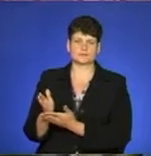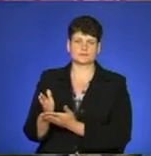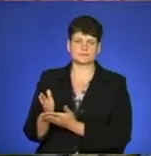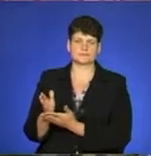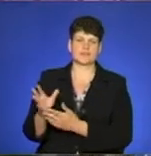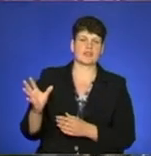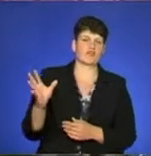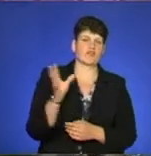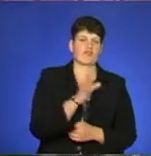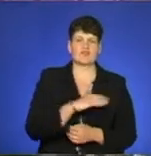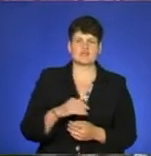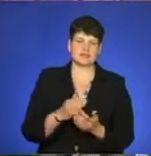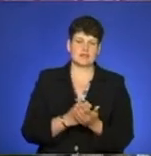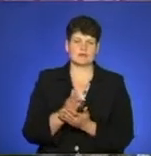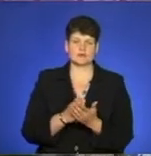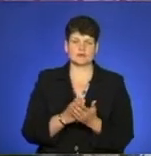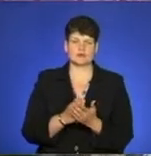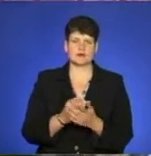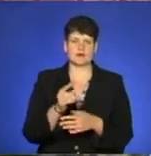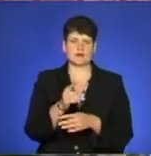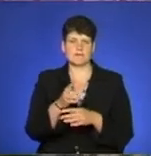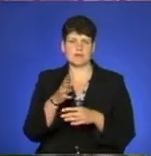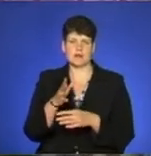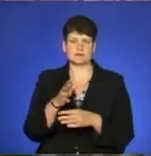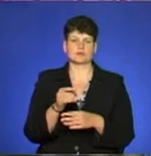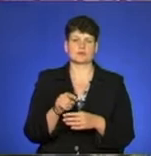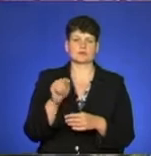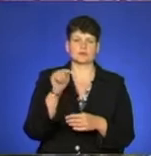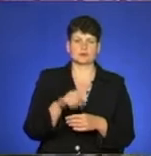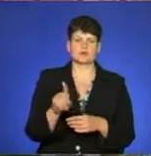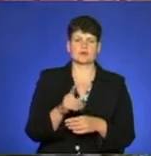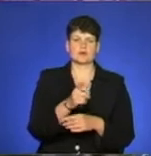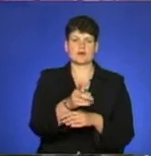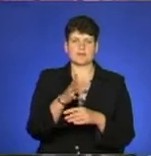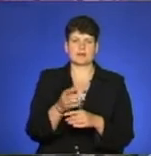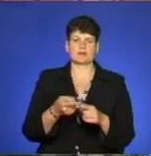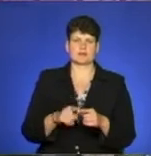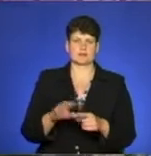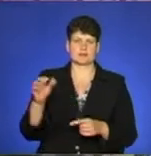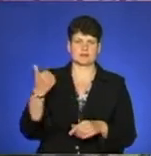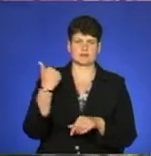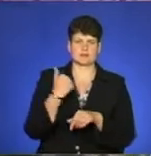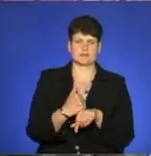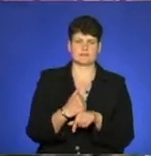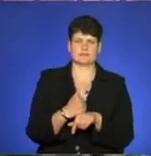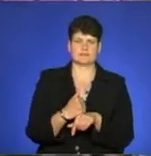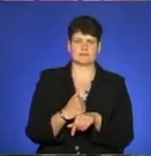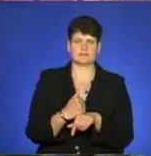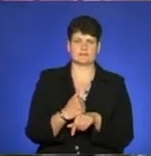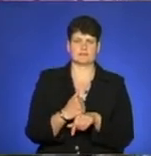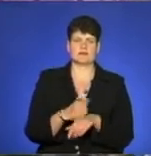От, всі обслужують гармату, тому що гармата – це для нас все. І смерть